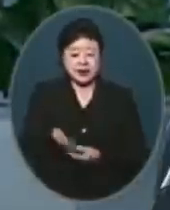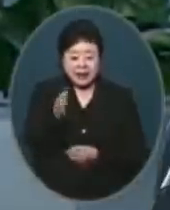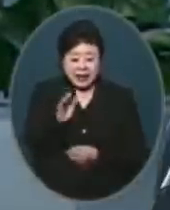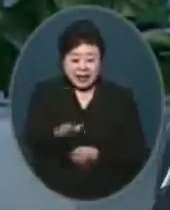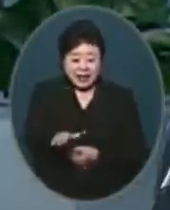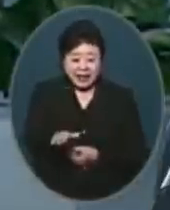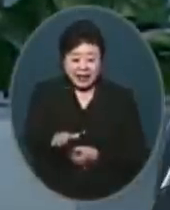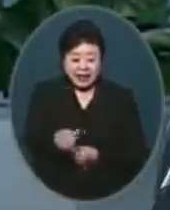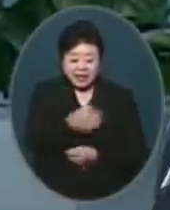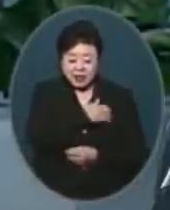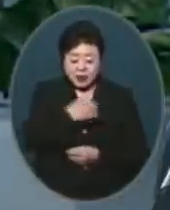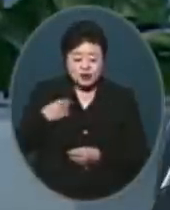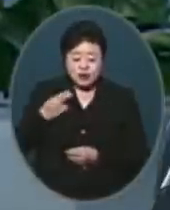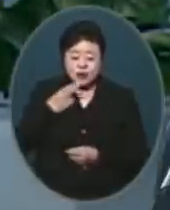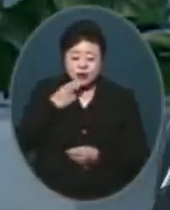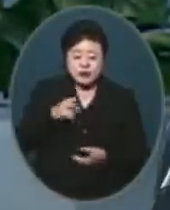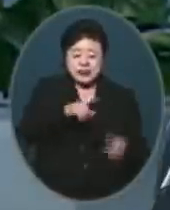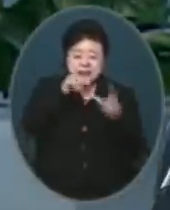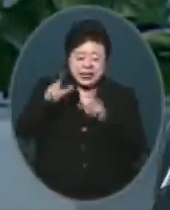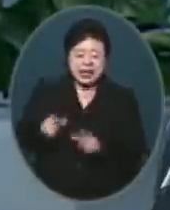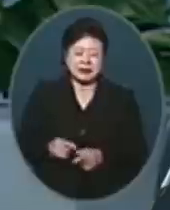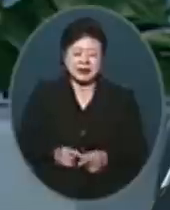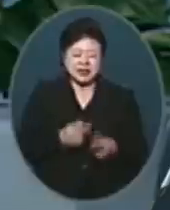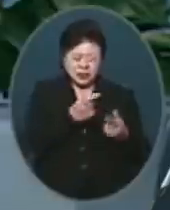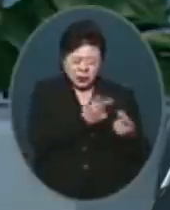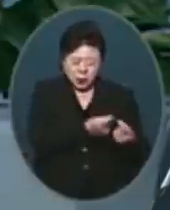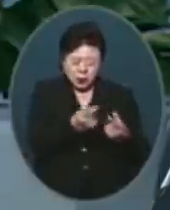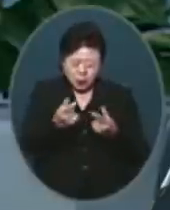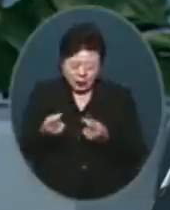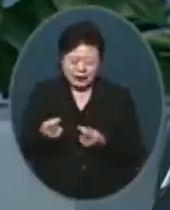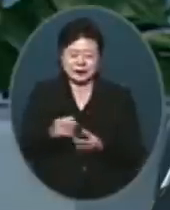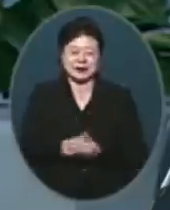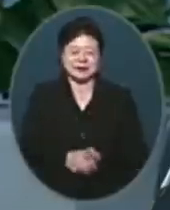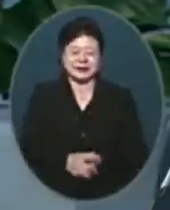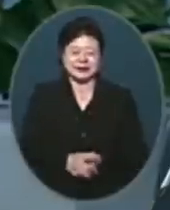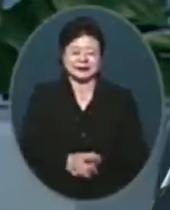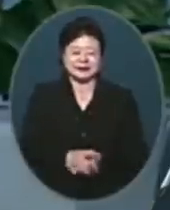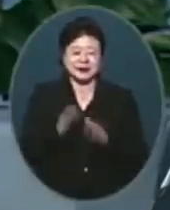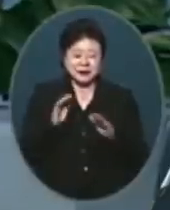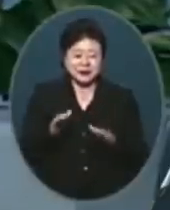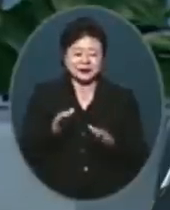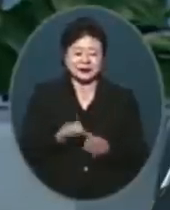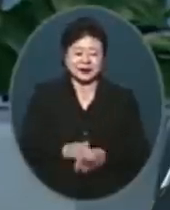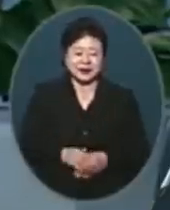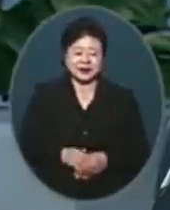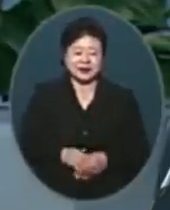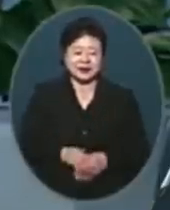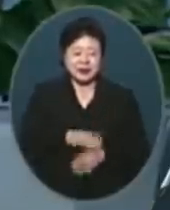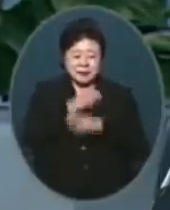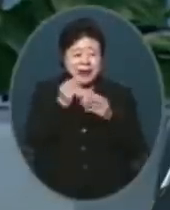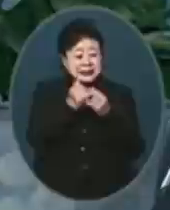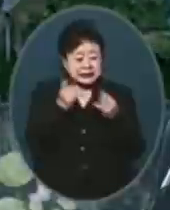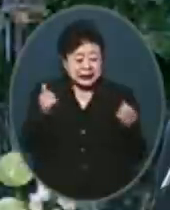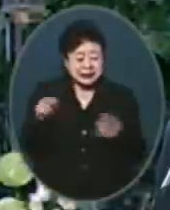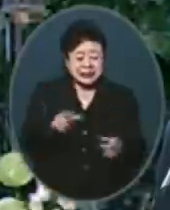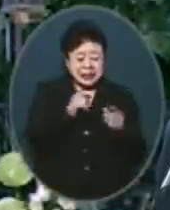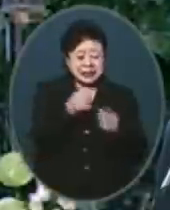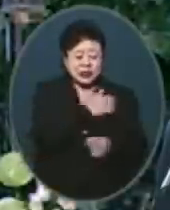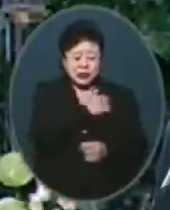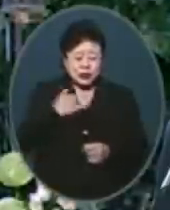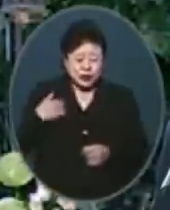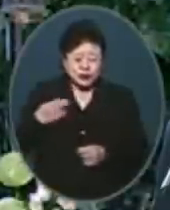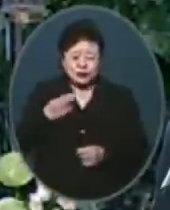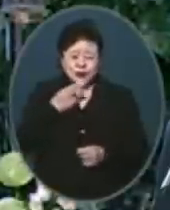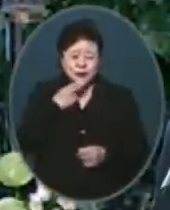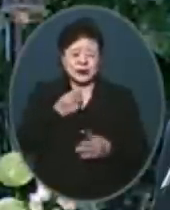그런데 여유가 없는 삶이 바로 이와 같다는 것입니다. 오늘날 대다수의 사람들이 삶의 여유를